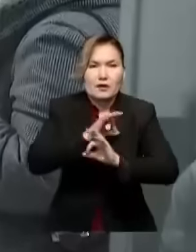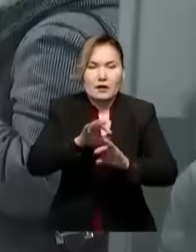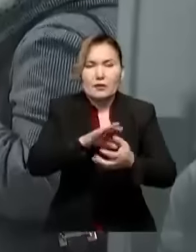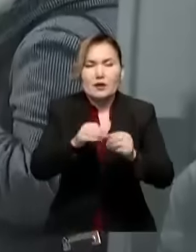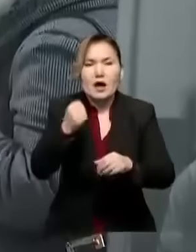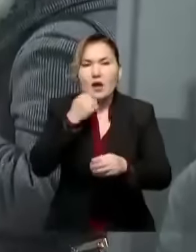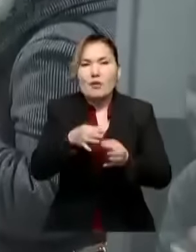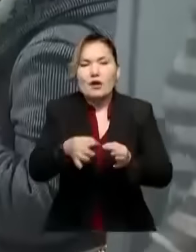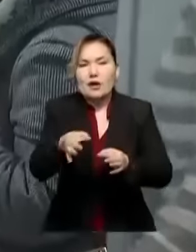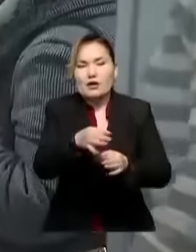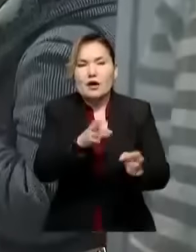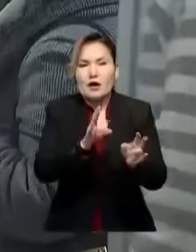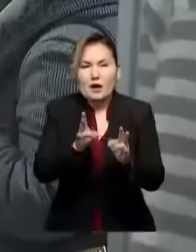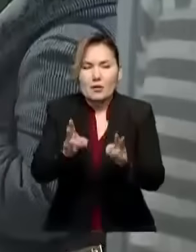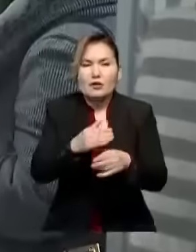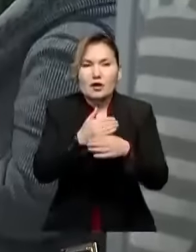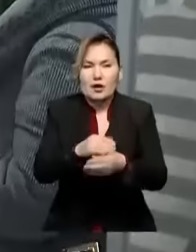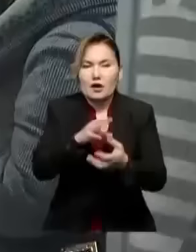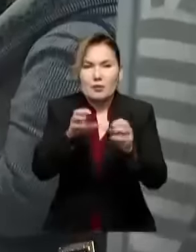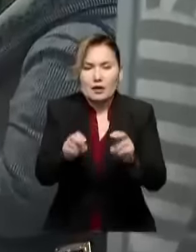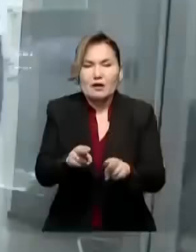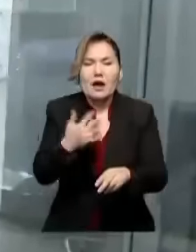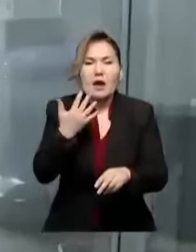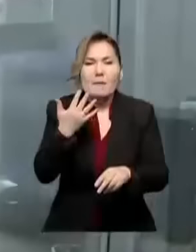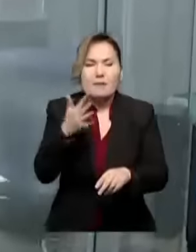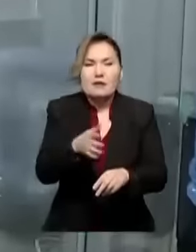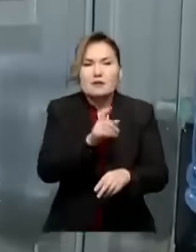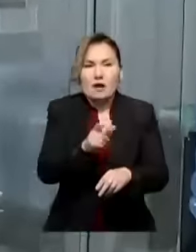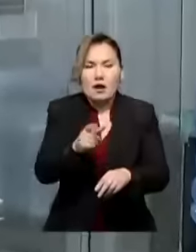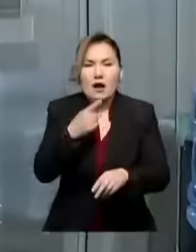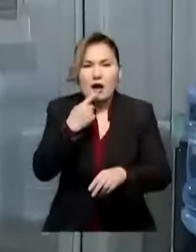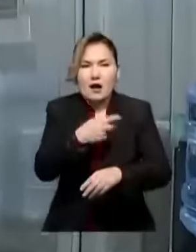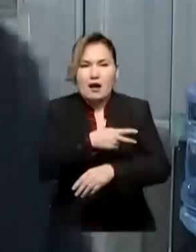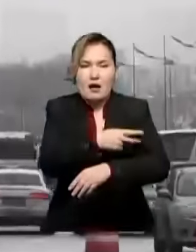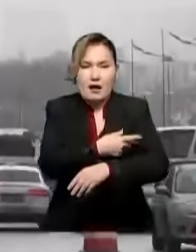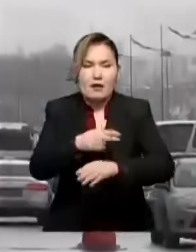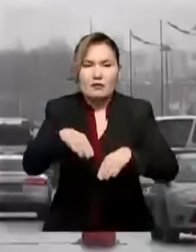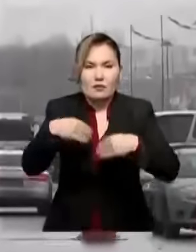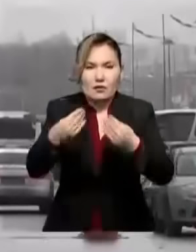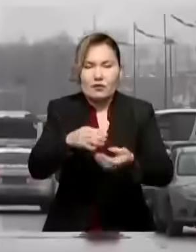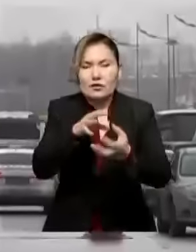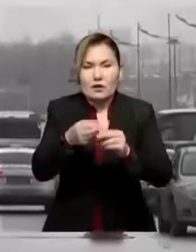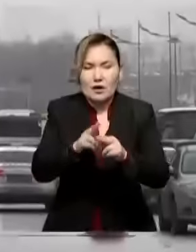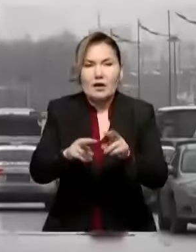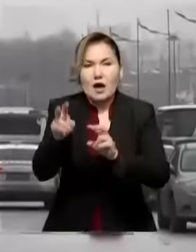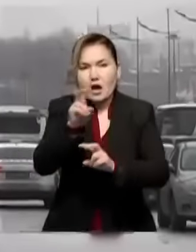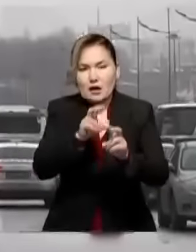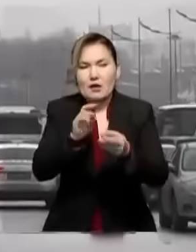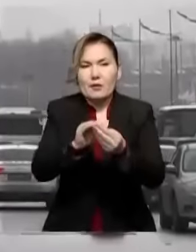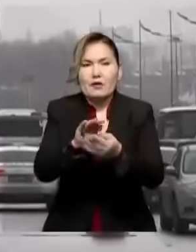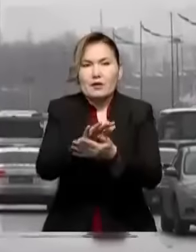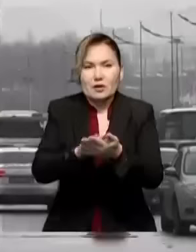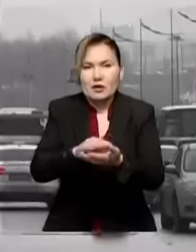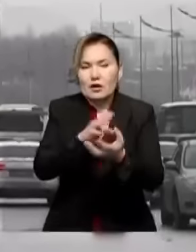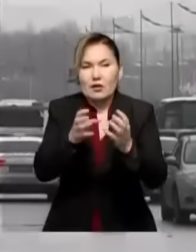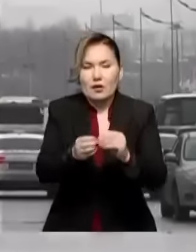мен Мәскеу облысында зардап шеккендерге көмек ретінде 5000-нан астам азамат қан тапсырды. Лаңкестік орнында іздеу жұмыстары әлі де